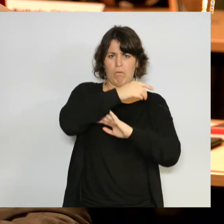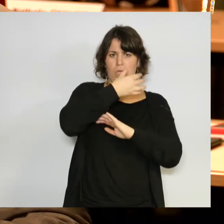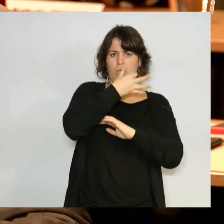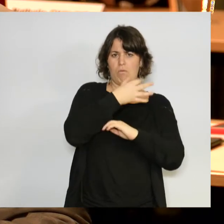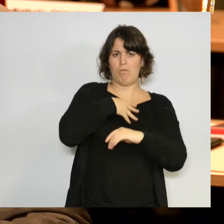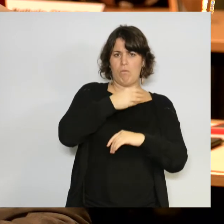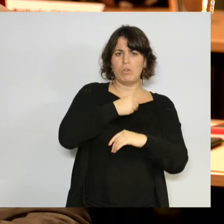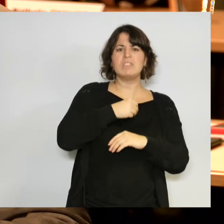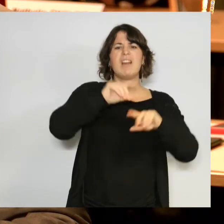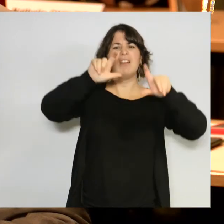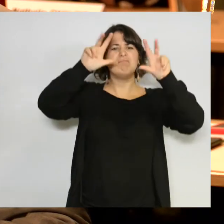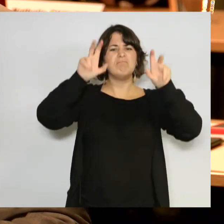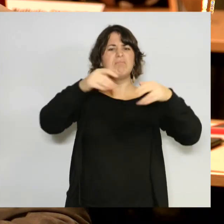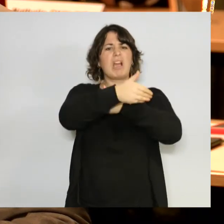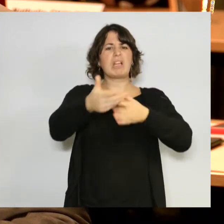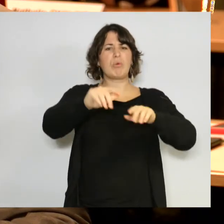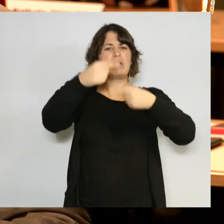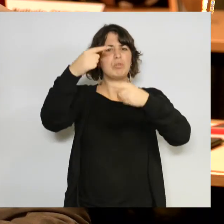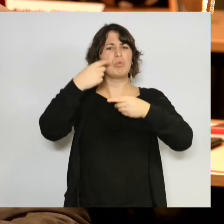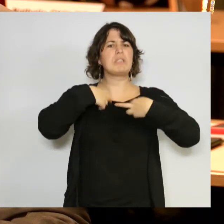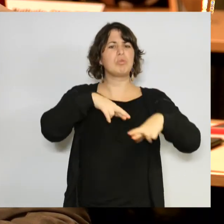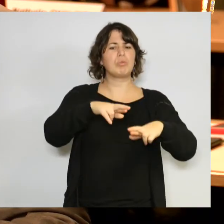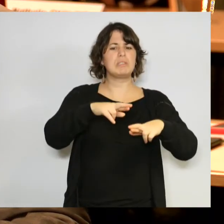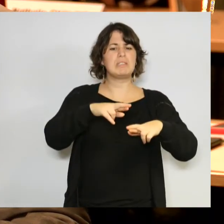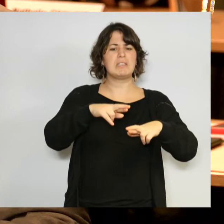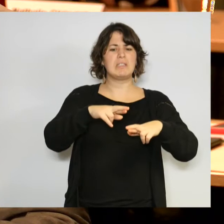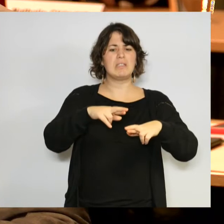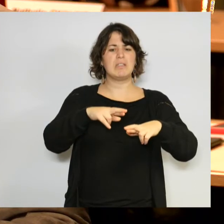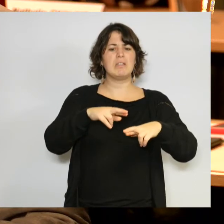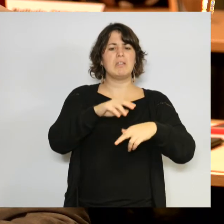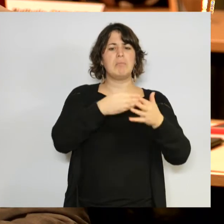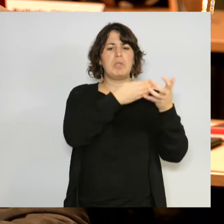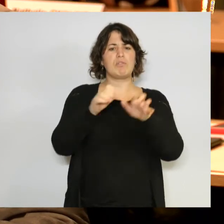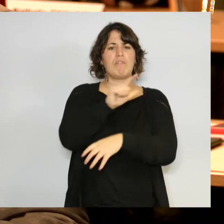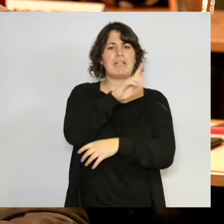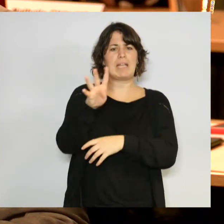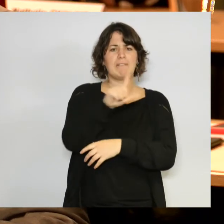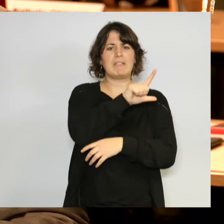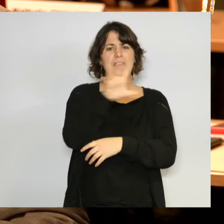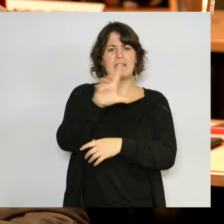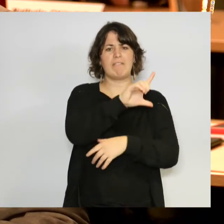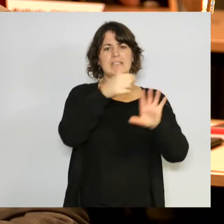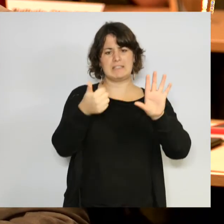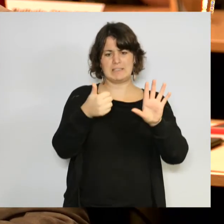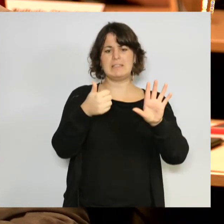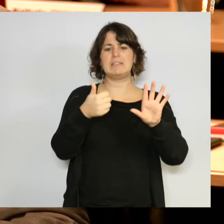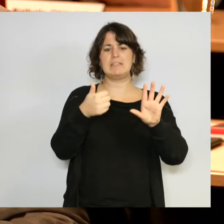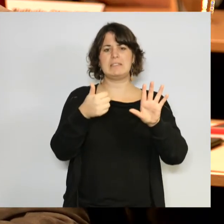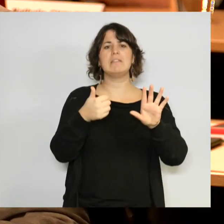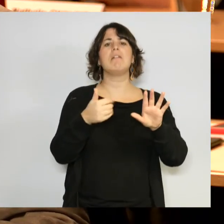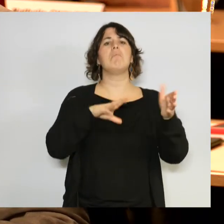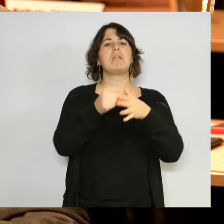touristes routiers, a participé au Tour de France de 24, 25, 26 et a fini 22e